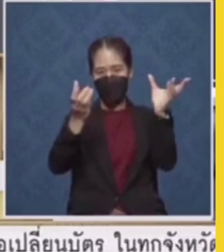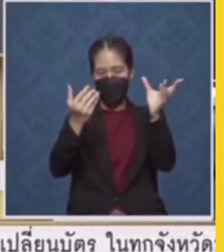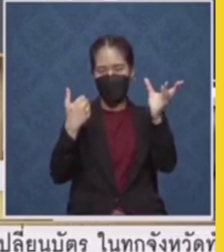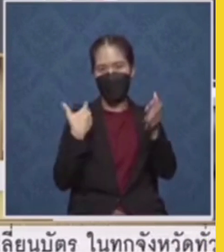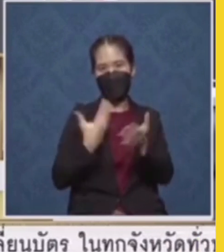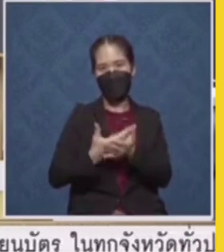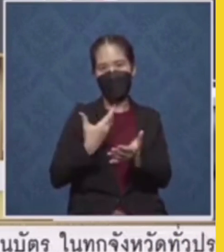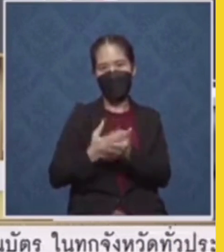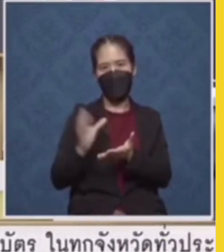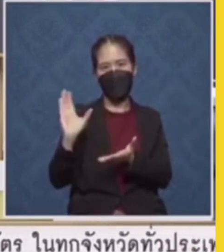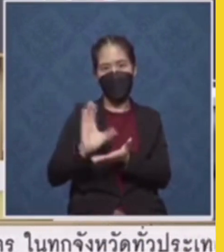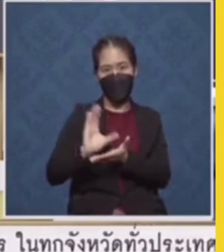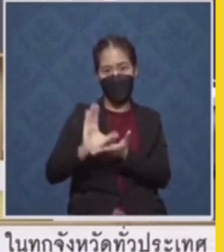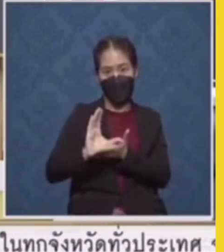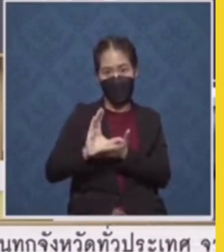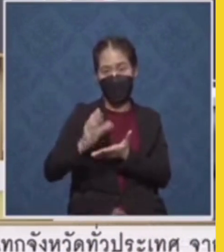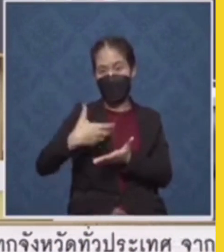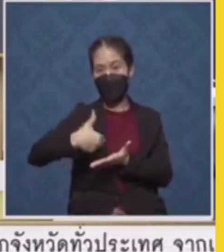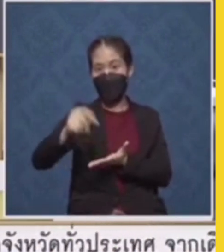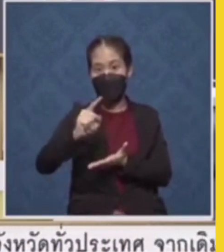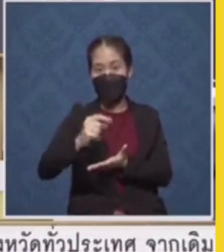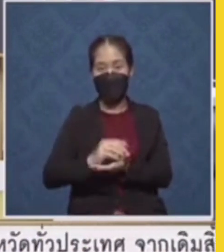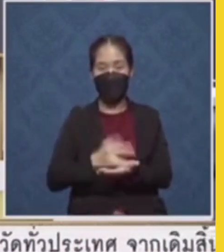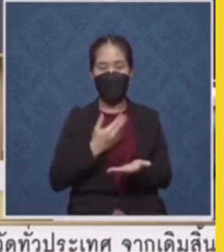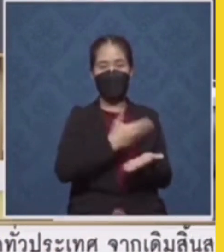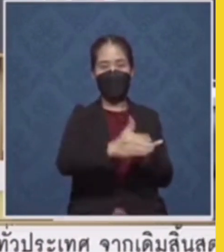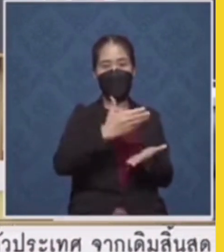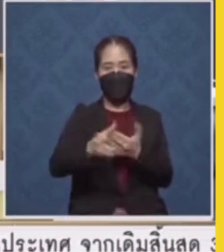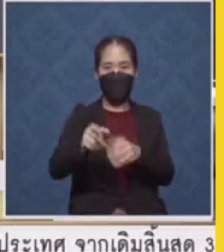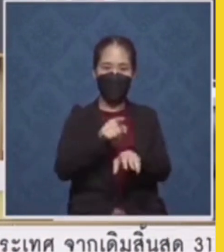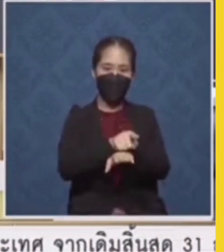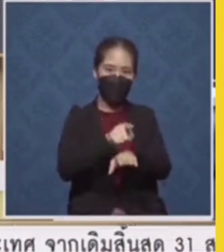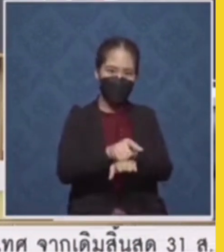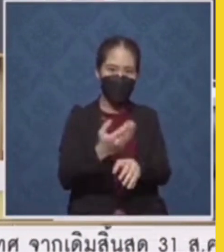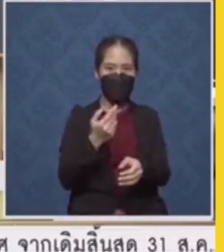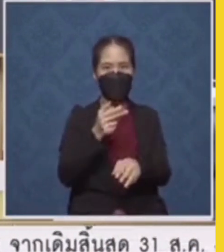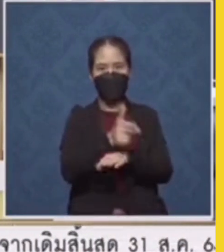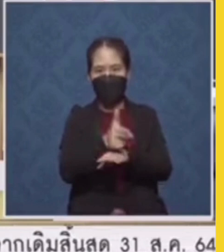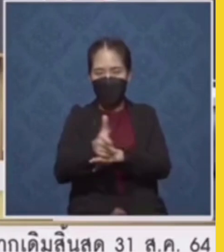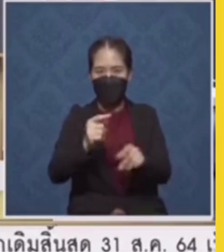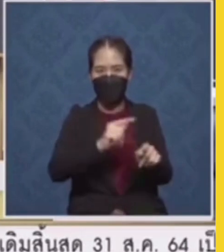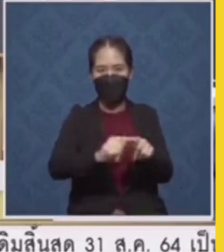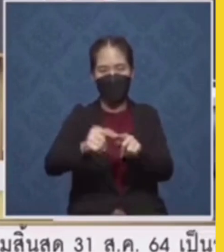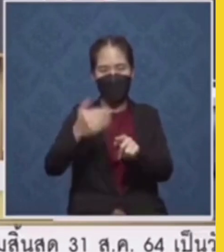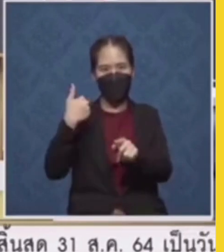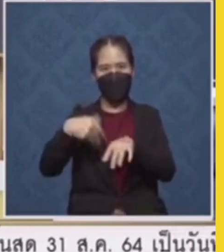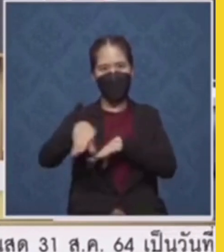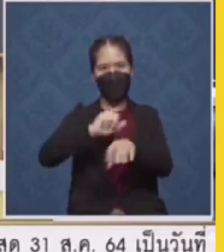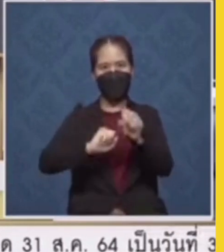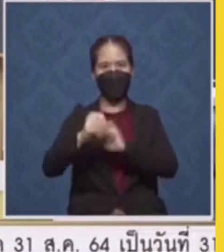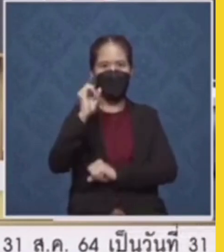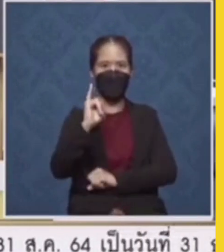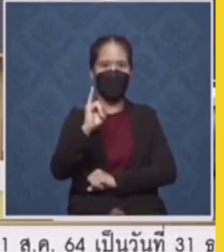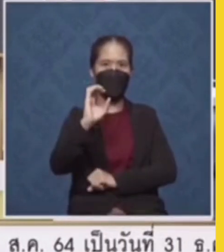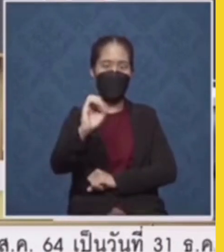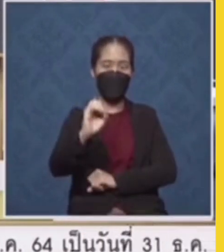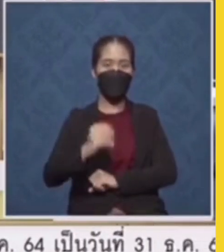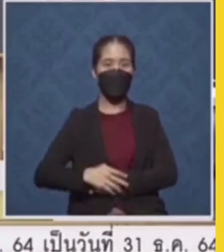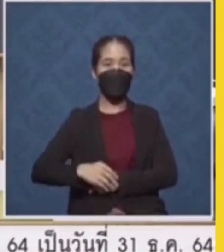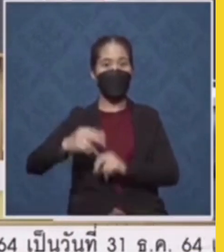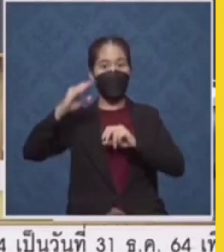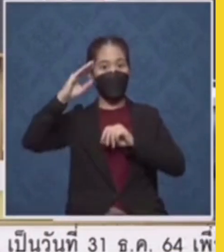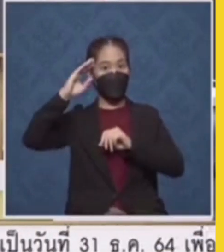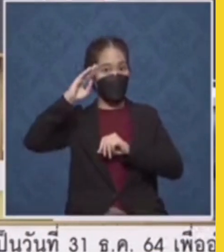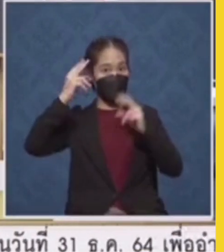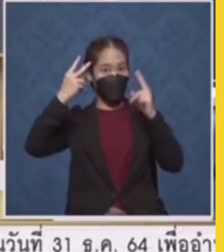นงบประมาณไปกับการจัดซื้ออาวุธยุทธพกรและจัดการปฏิบัิการ I.O.ซึงพนเประยตจารโช